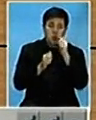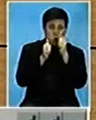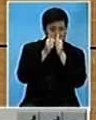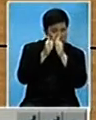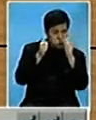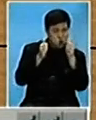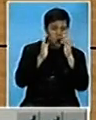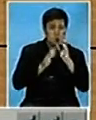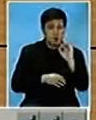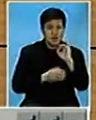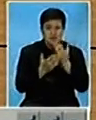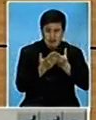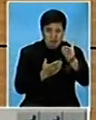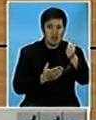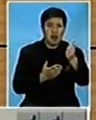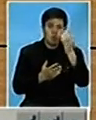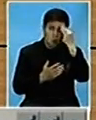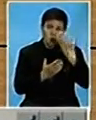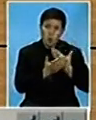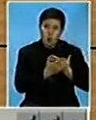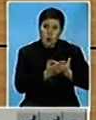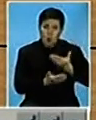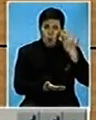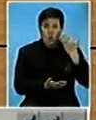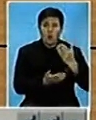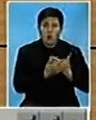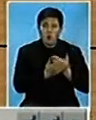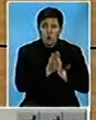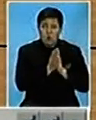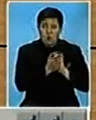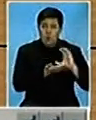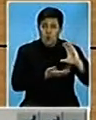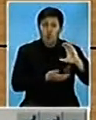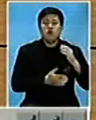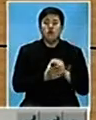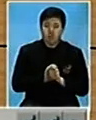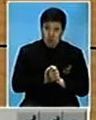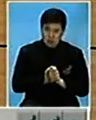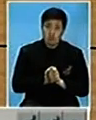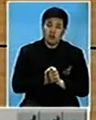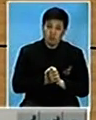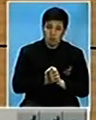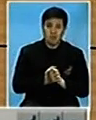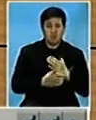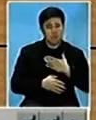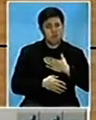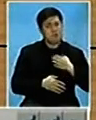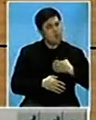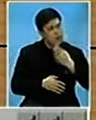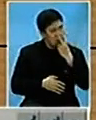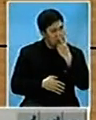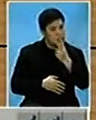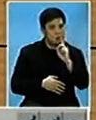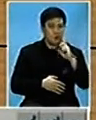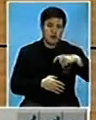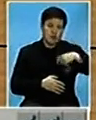คนชั่วมันยังซื้อได้เพราะมีเงินมหาศาลเพราะฉะนั้นเราต้องการที่จะเห็นศ